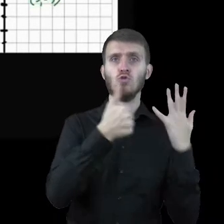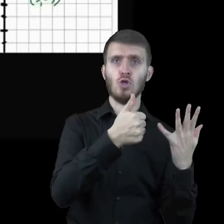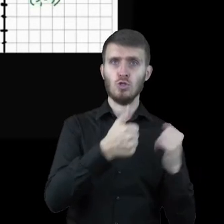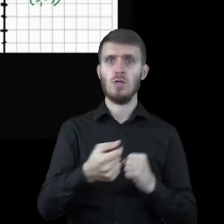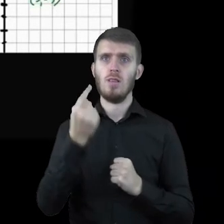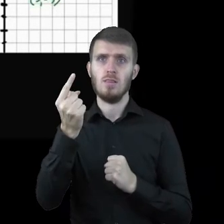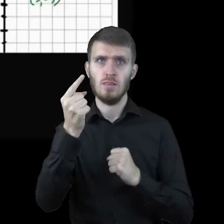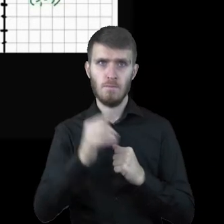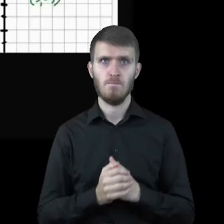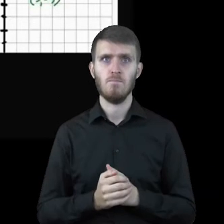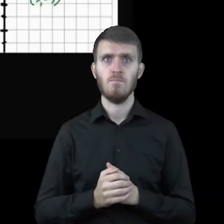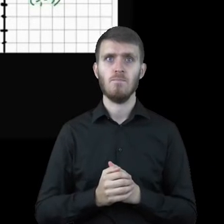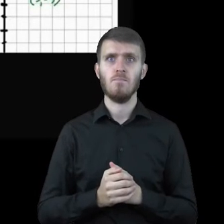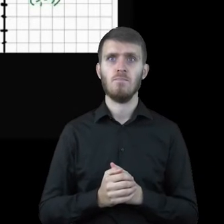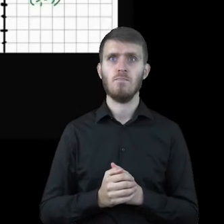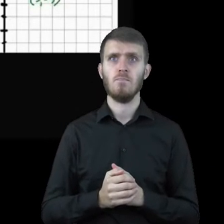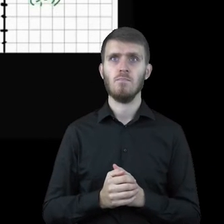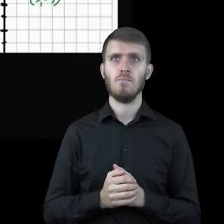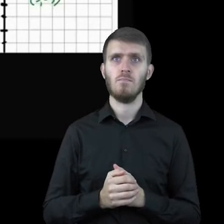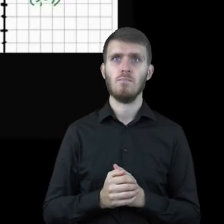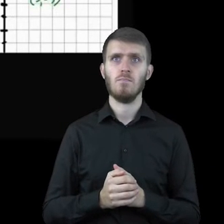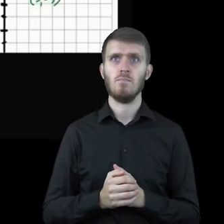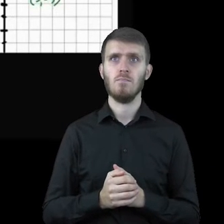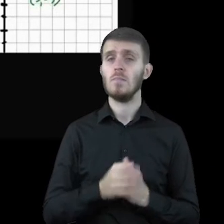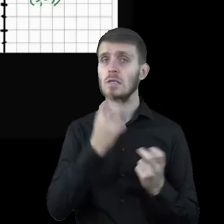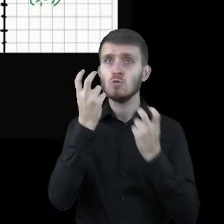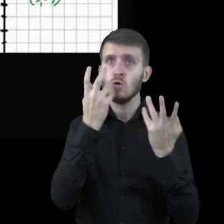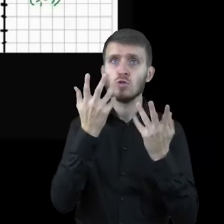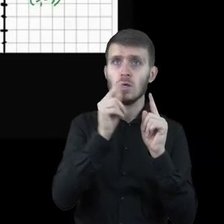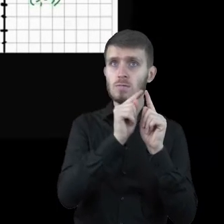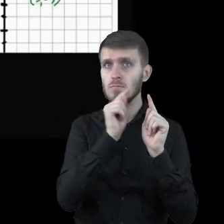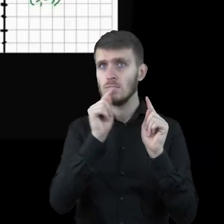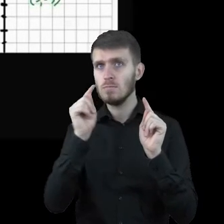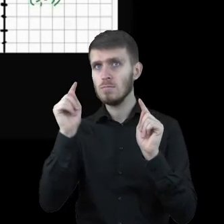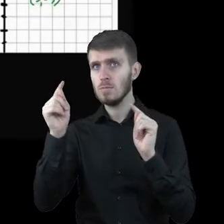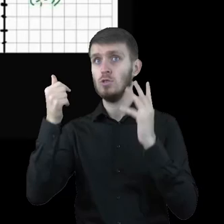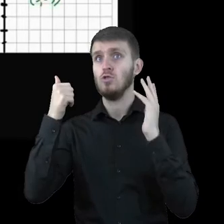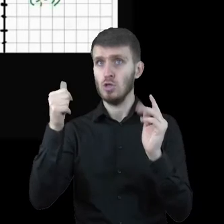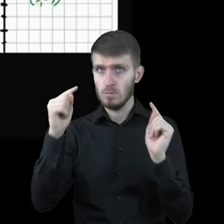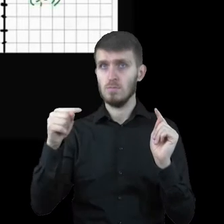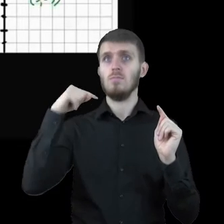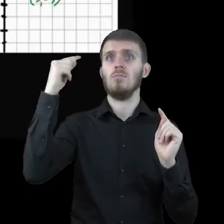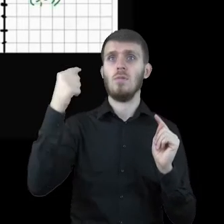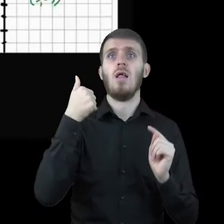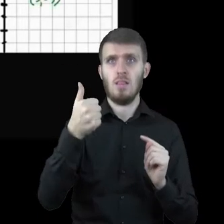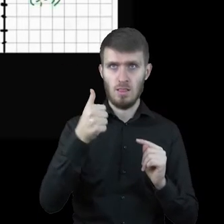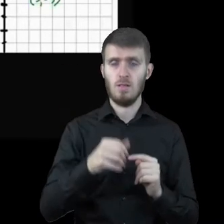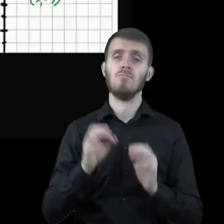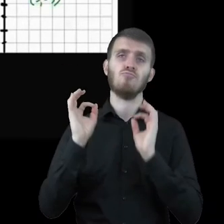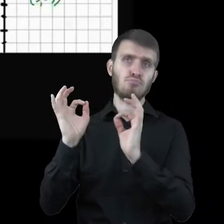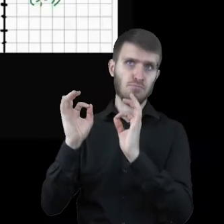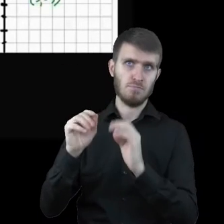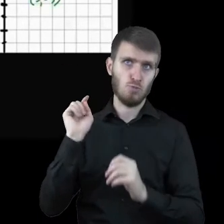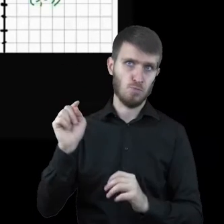No i drugi punkt o współrzędnych 6 i 1. Raz, dwa, trzy, cztery, pięć, sześć i jeden.